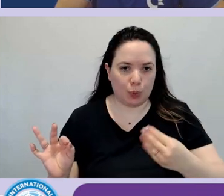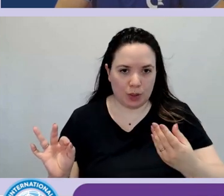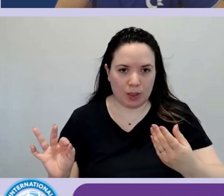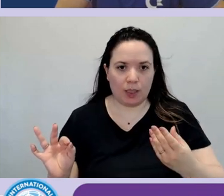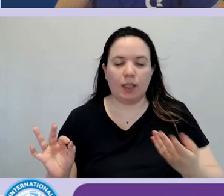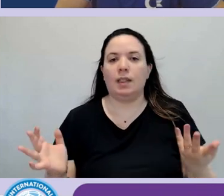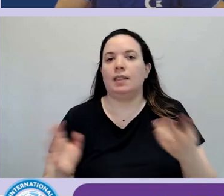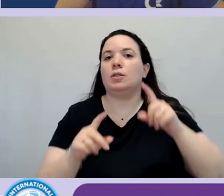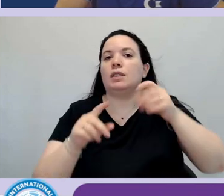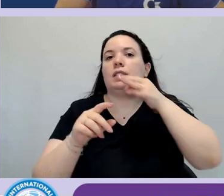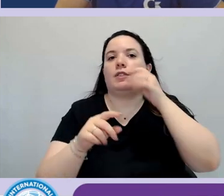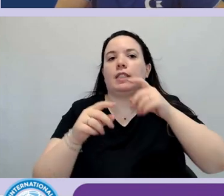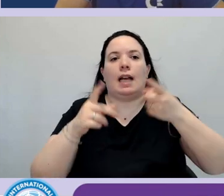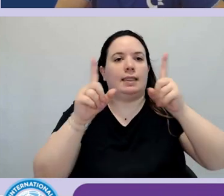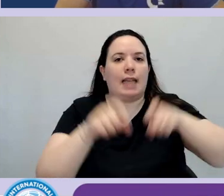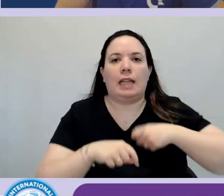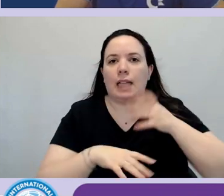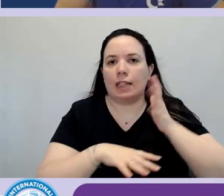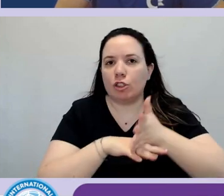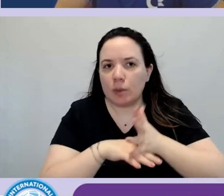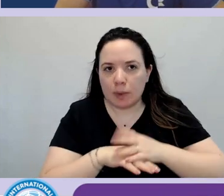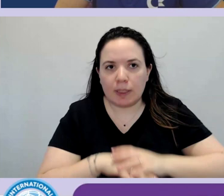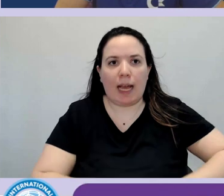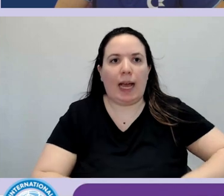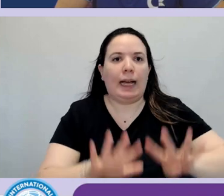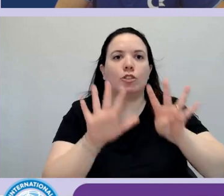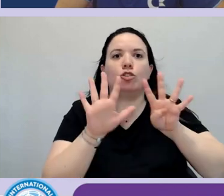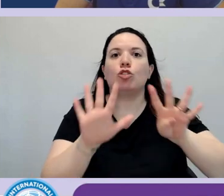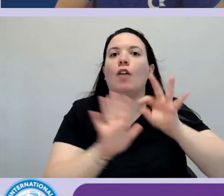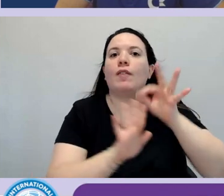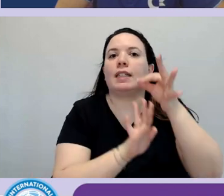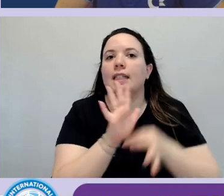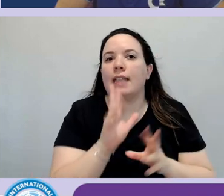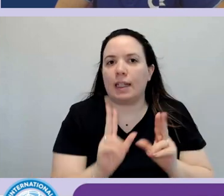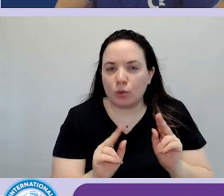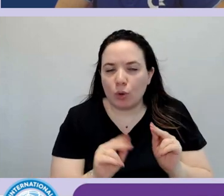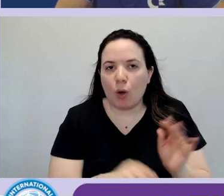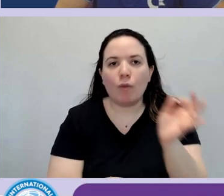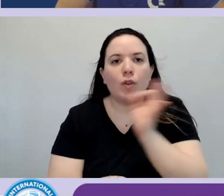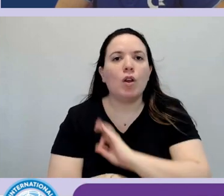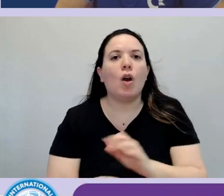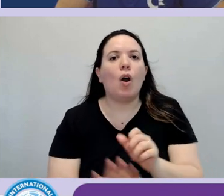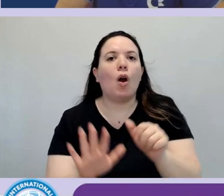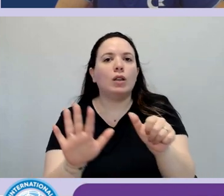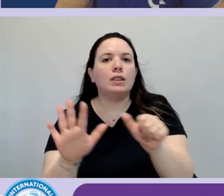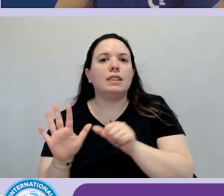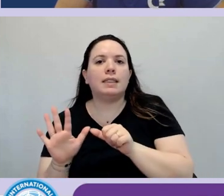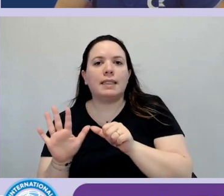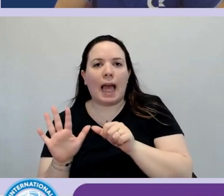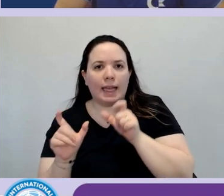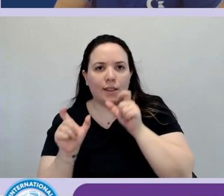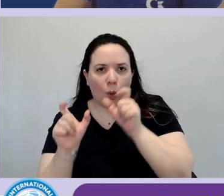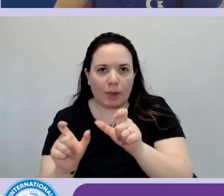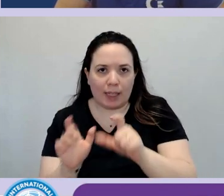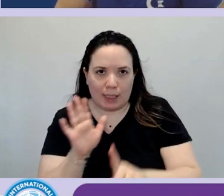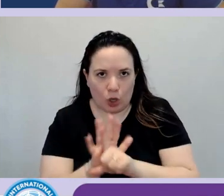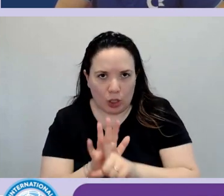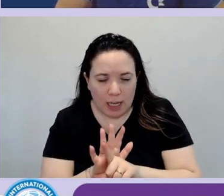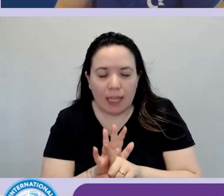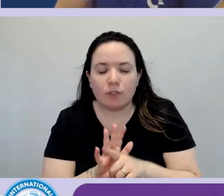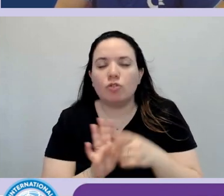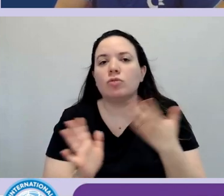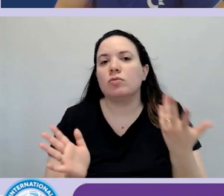applicare tutti i livelli di accessibilità oppure sei nuovi criteri se vogliamo applicare solamente quelli che saranno obbligatori per